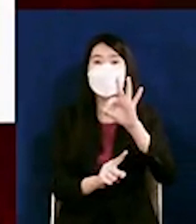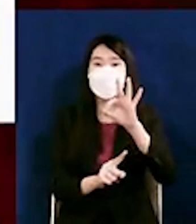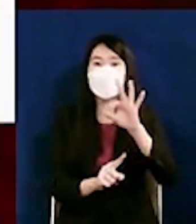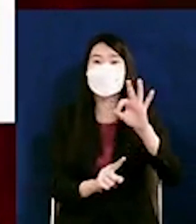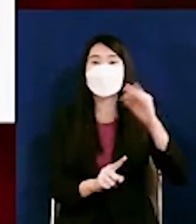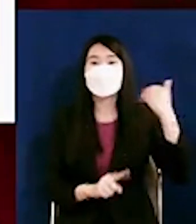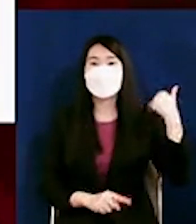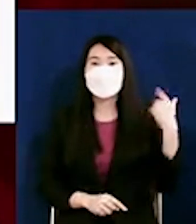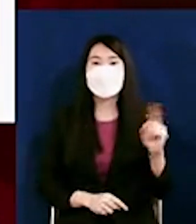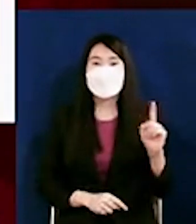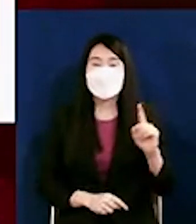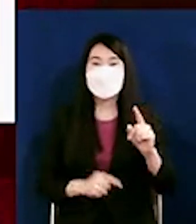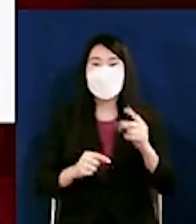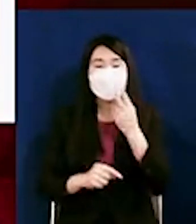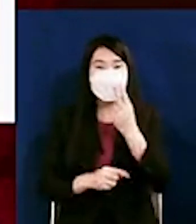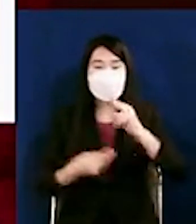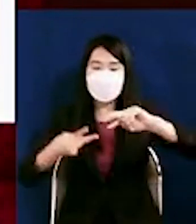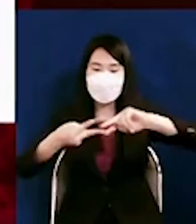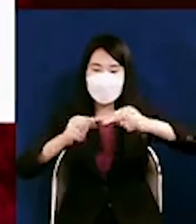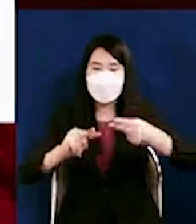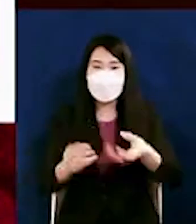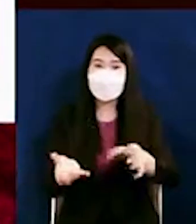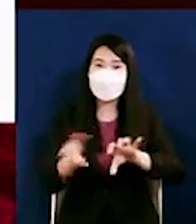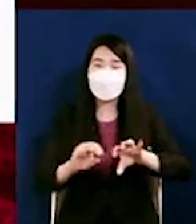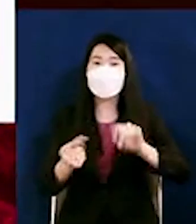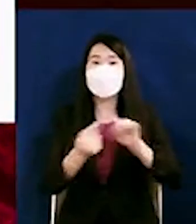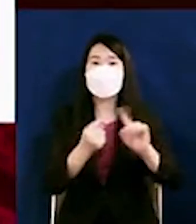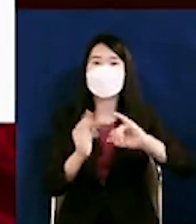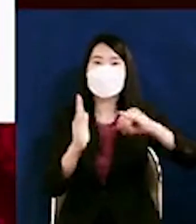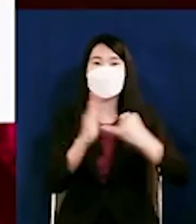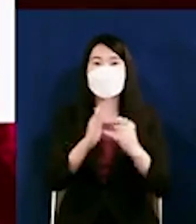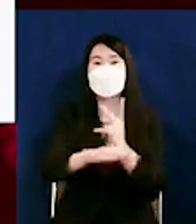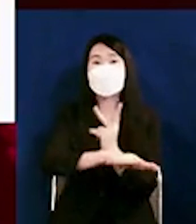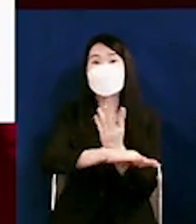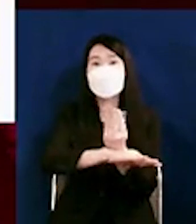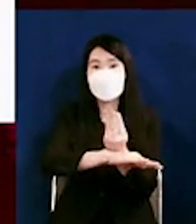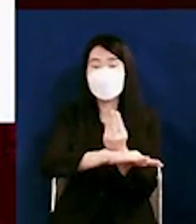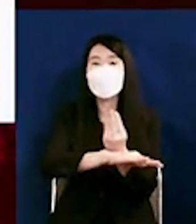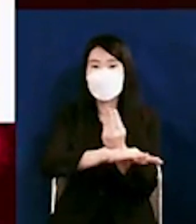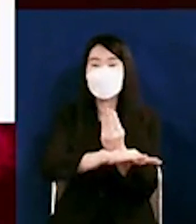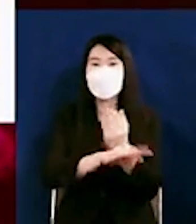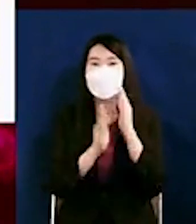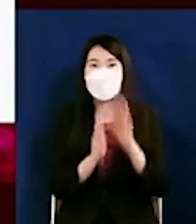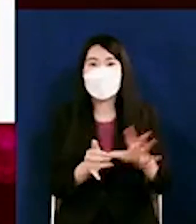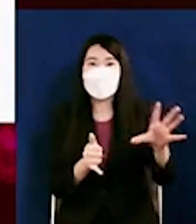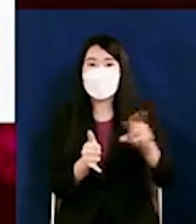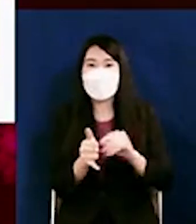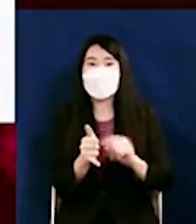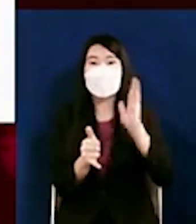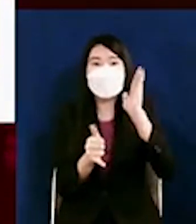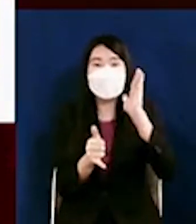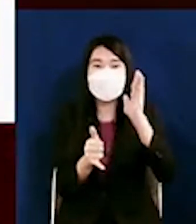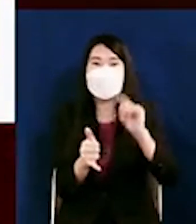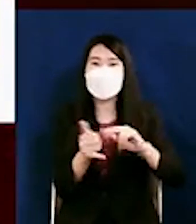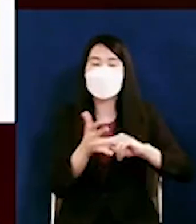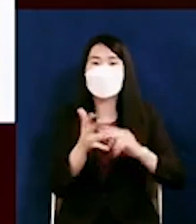าได้ตรวจตัวอย่างนะครับที่จังหวัดกำแพงเพชรนะครับก็มีผู้ป่วยชาย1รายที่ไปจาก